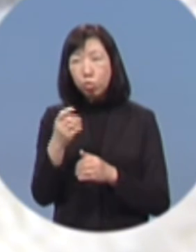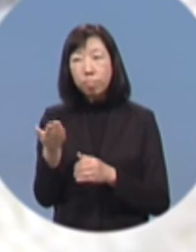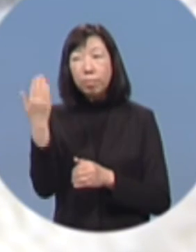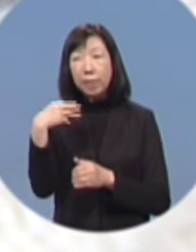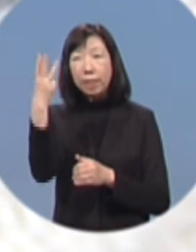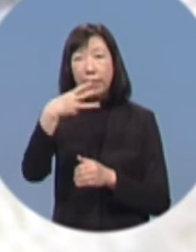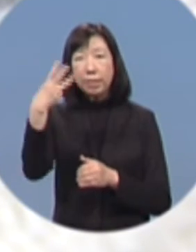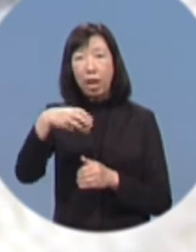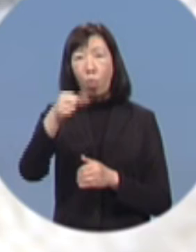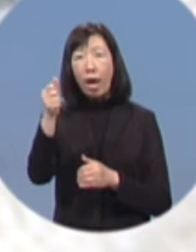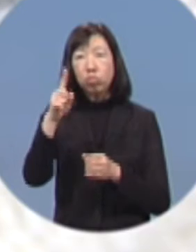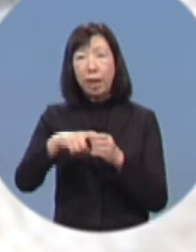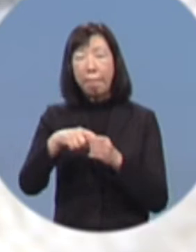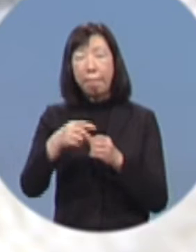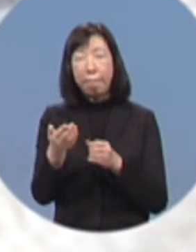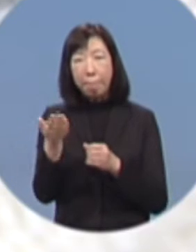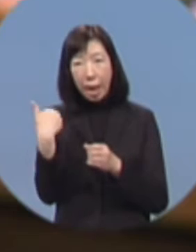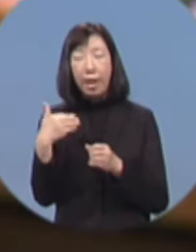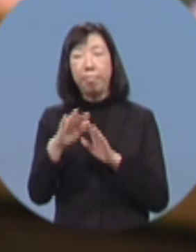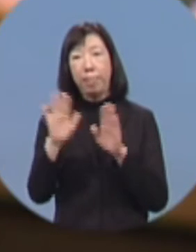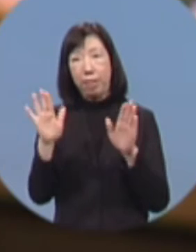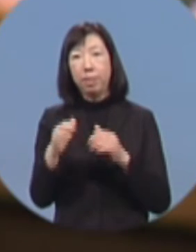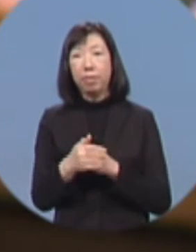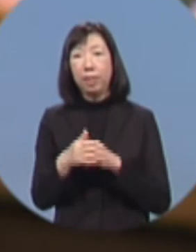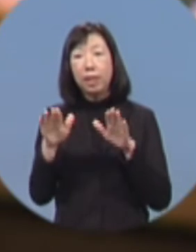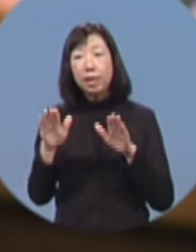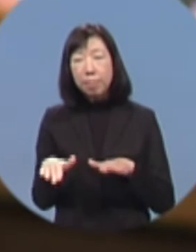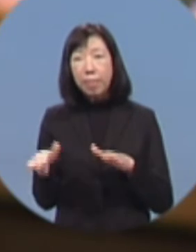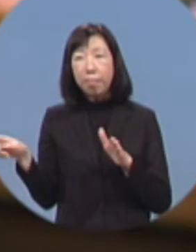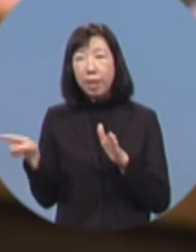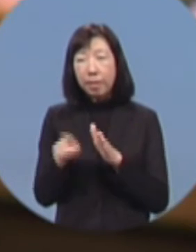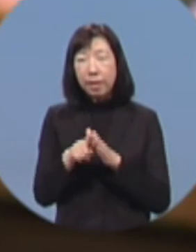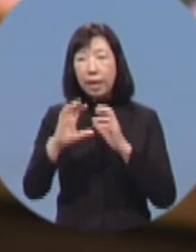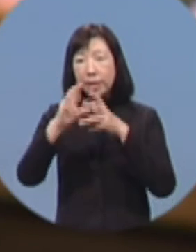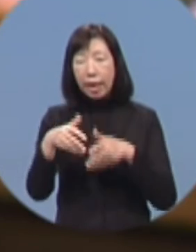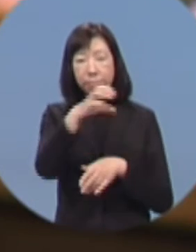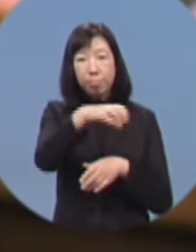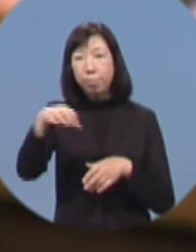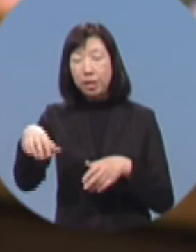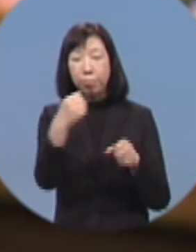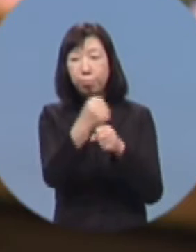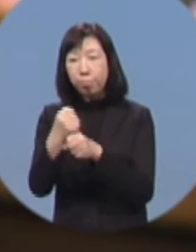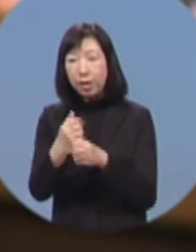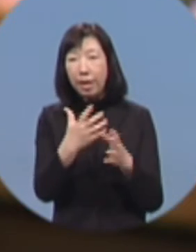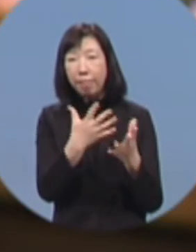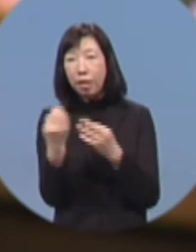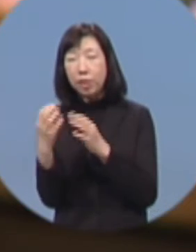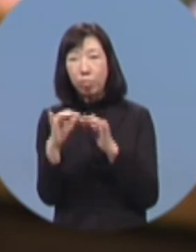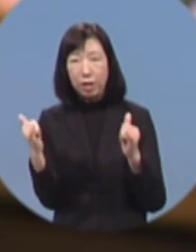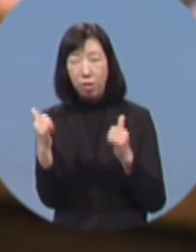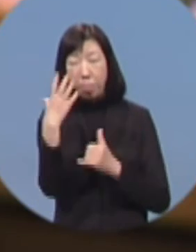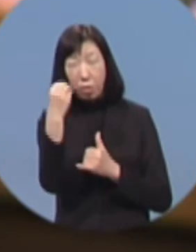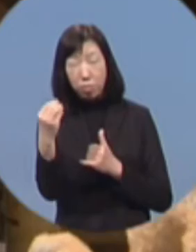そ3500年前に誕生したといわれ、現代まで世界各地で制作され、多くの人々を魅了してき